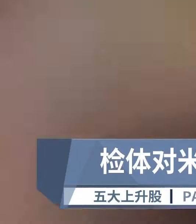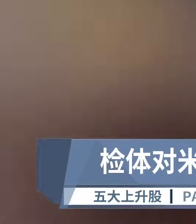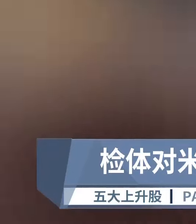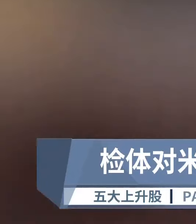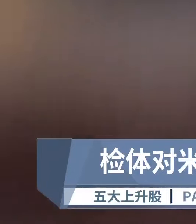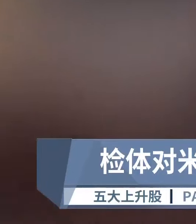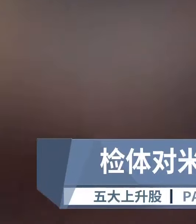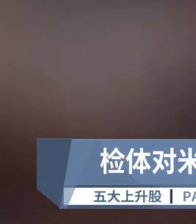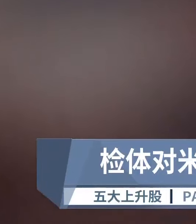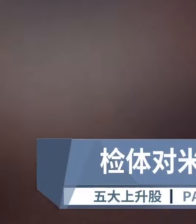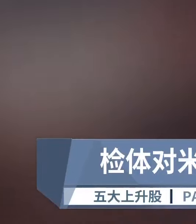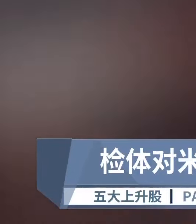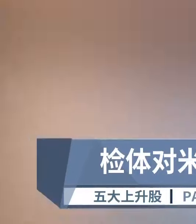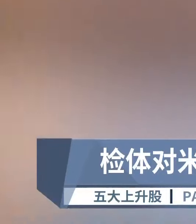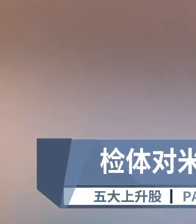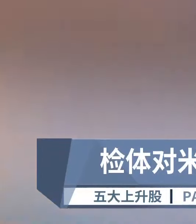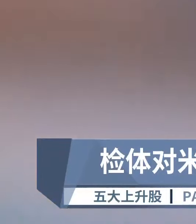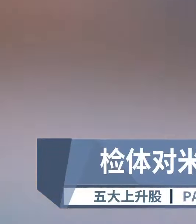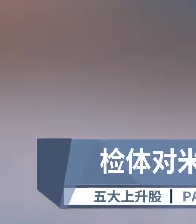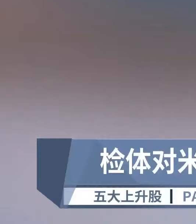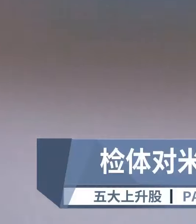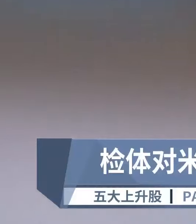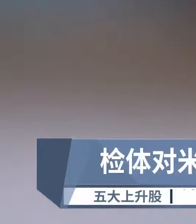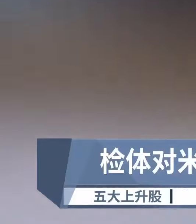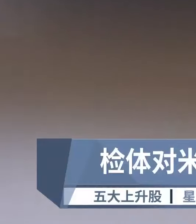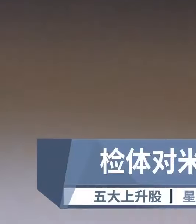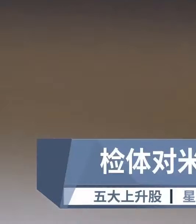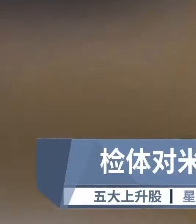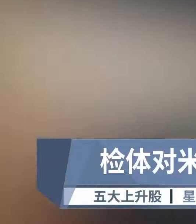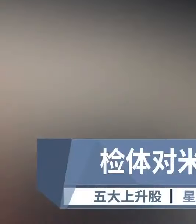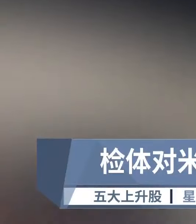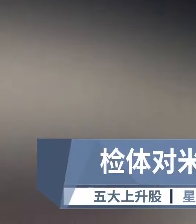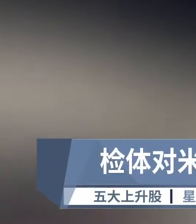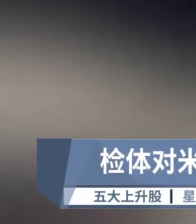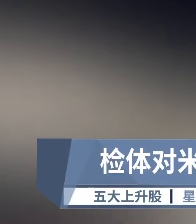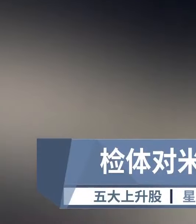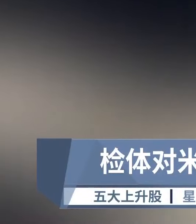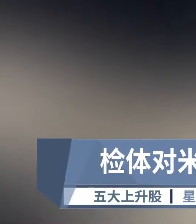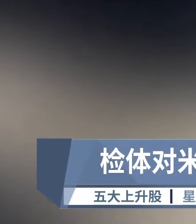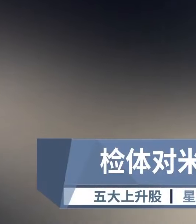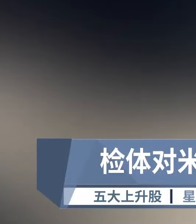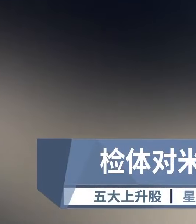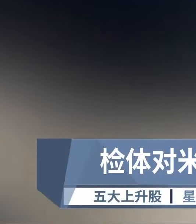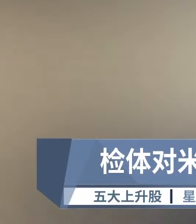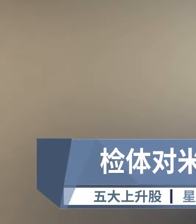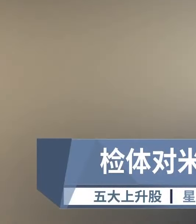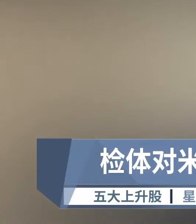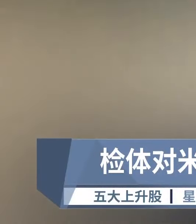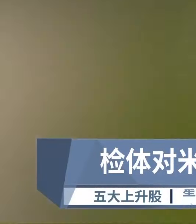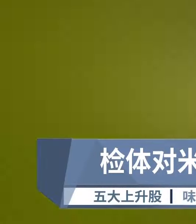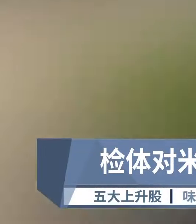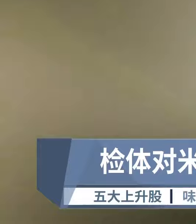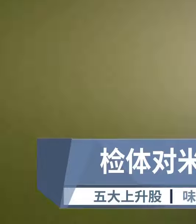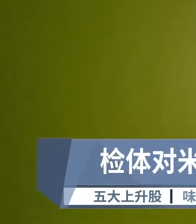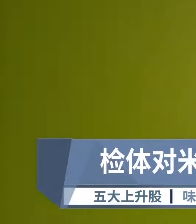集了环境及生物检体，由台大法医所协助检验。台大法医所昨天晚接回报，检体验出了